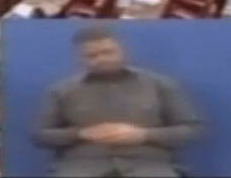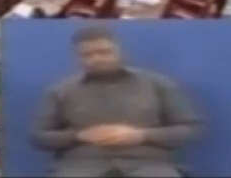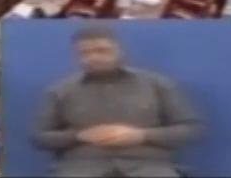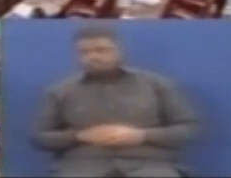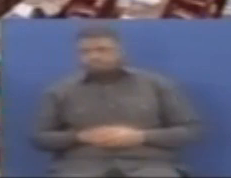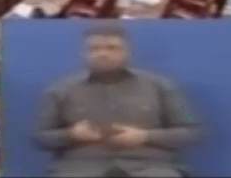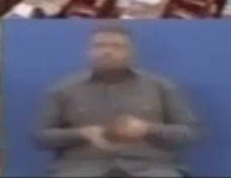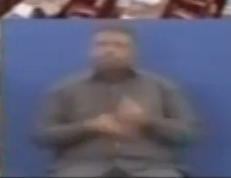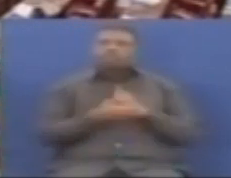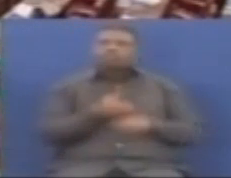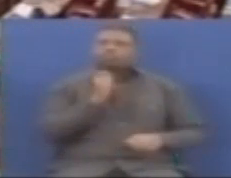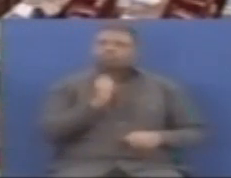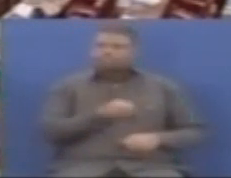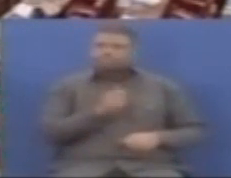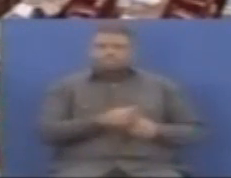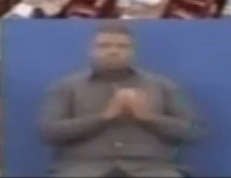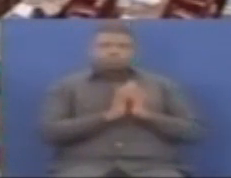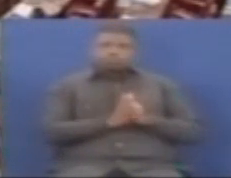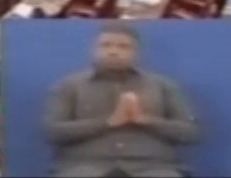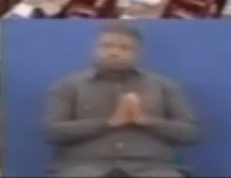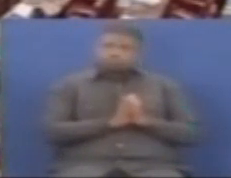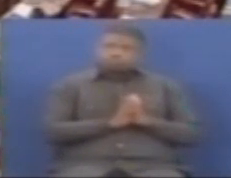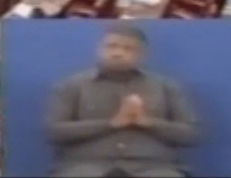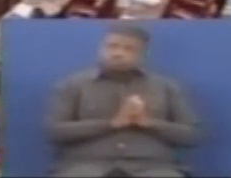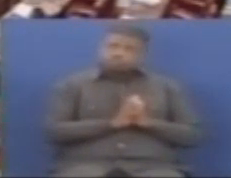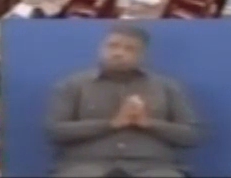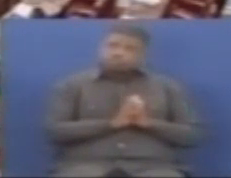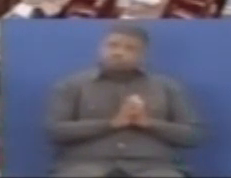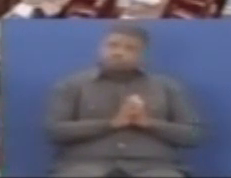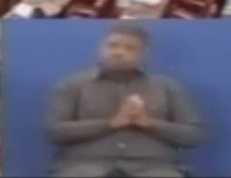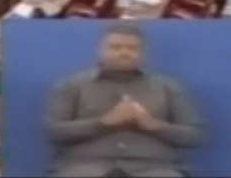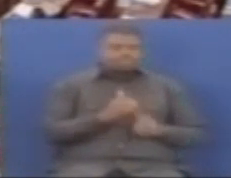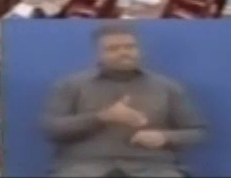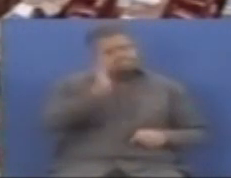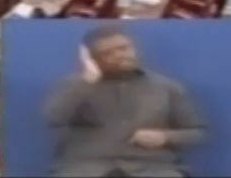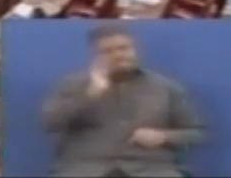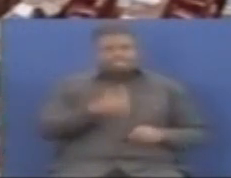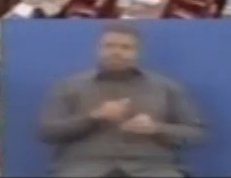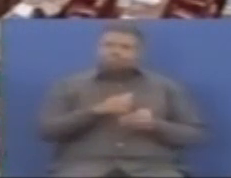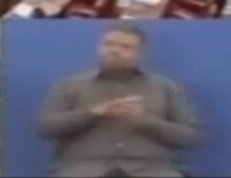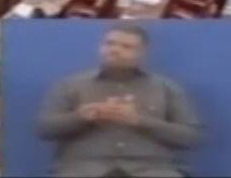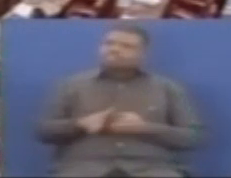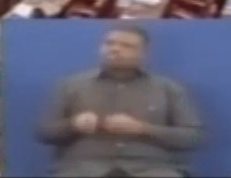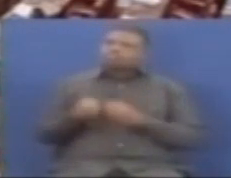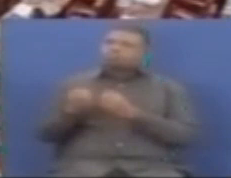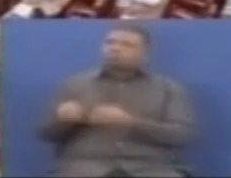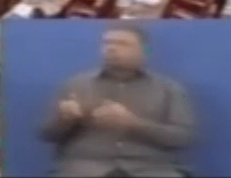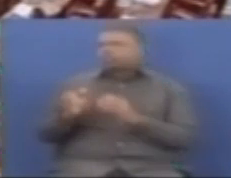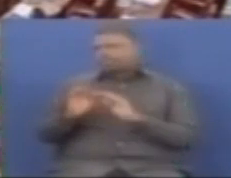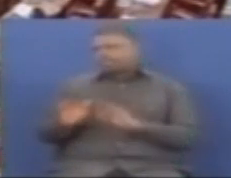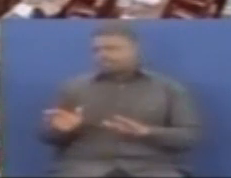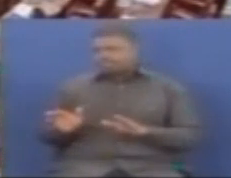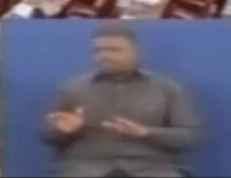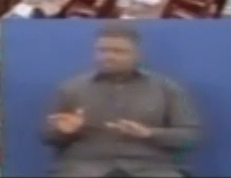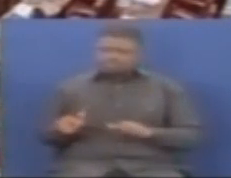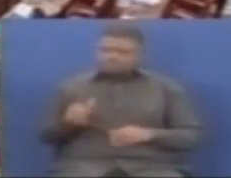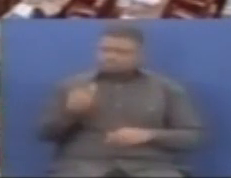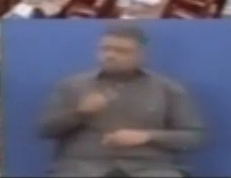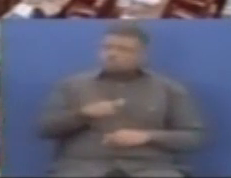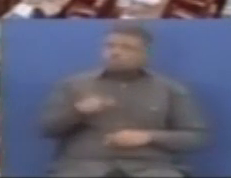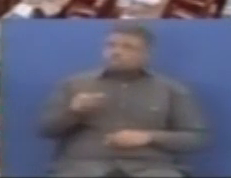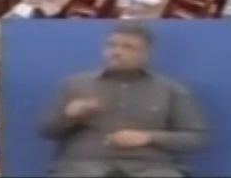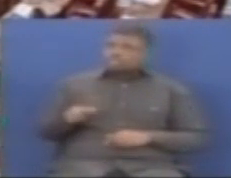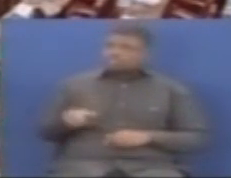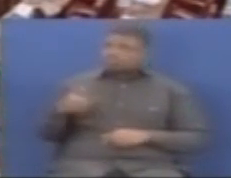Mheshimiwa Naibu Spika, nashukuru. Mheshimiwa Naibu Spika, serikali ilitoa maelekezo kwamba wananchi